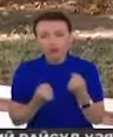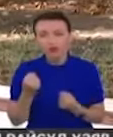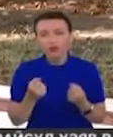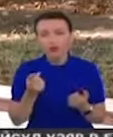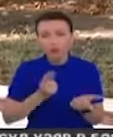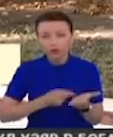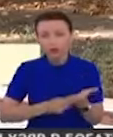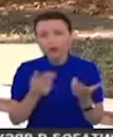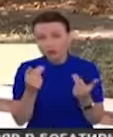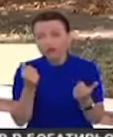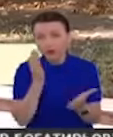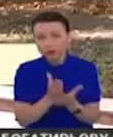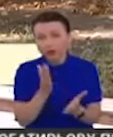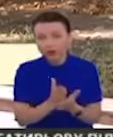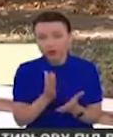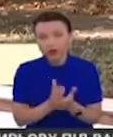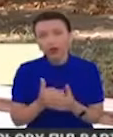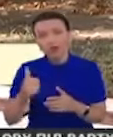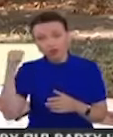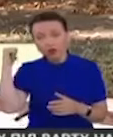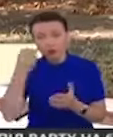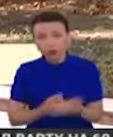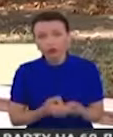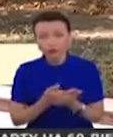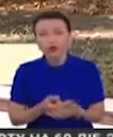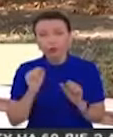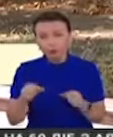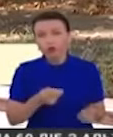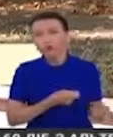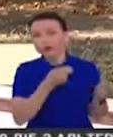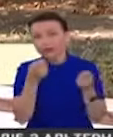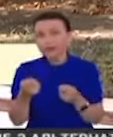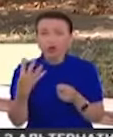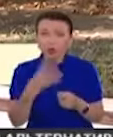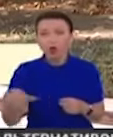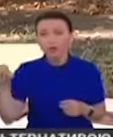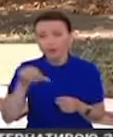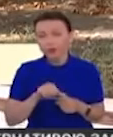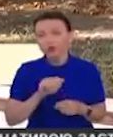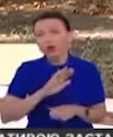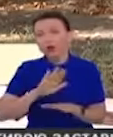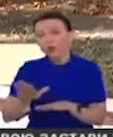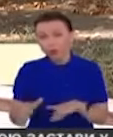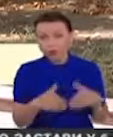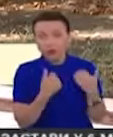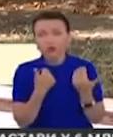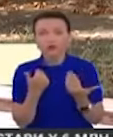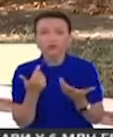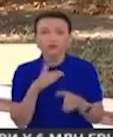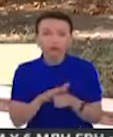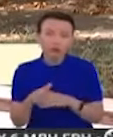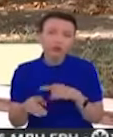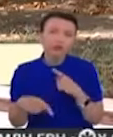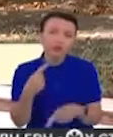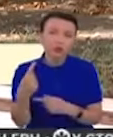річ у нього є в наличі, тобто вона на задньому сидінні, і що він її зможе завести в течение 40 хвилин після того, як, скажімо так, виконає